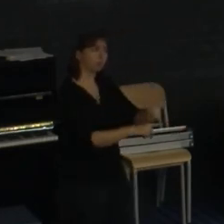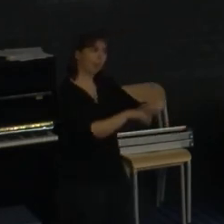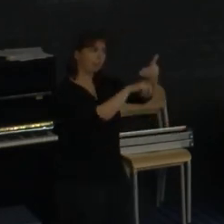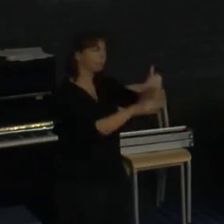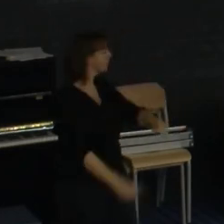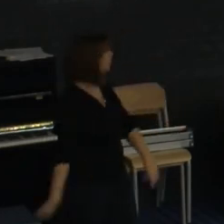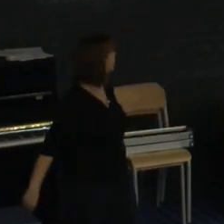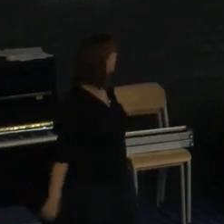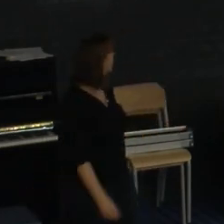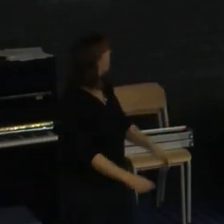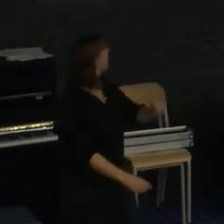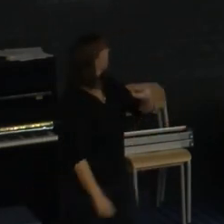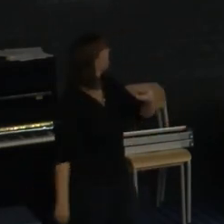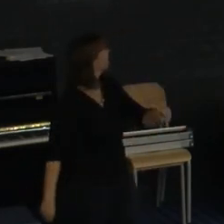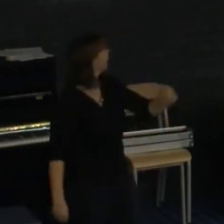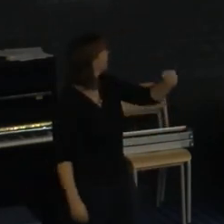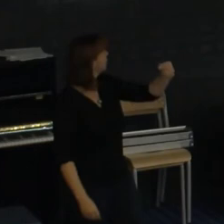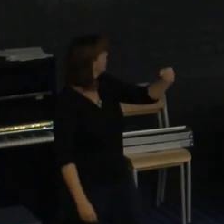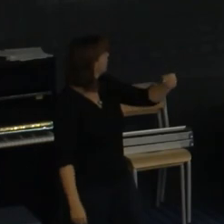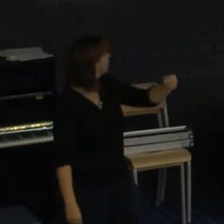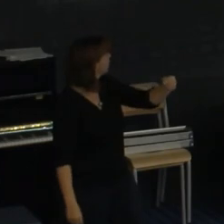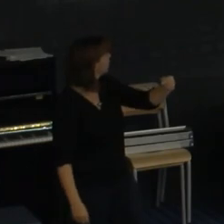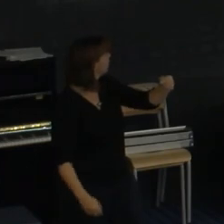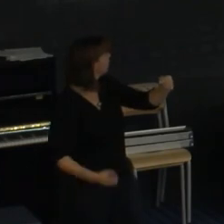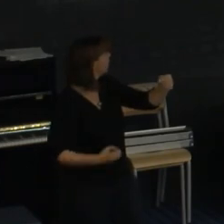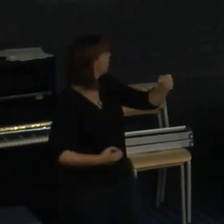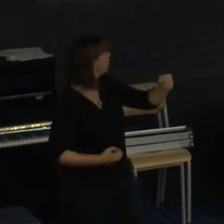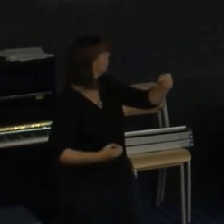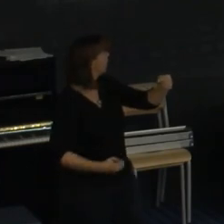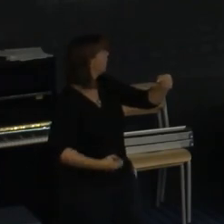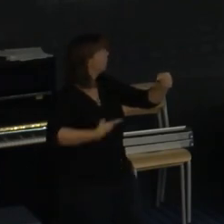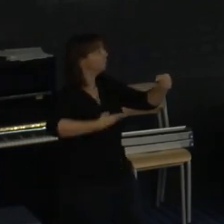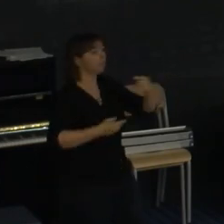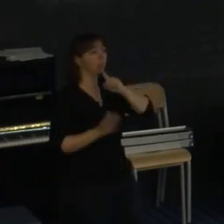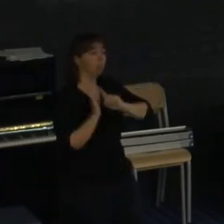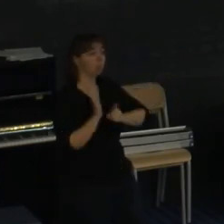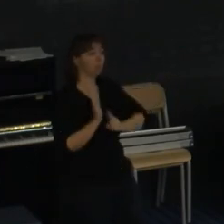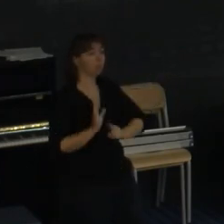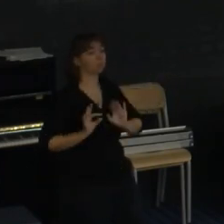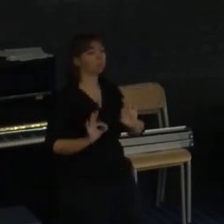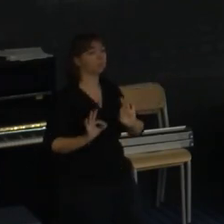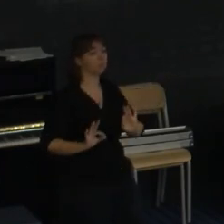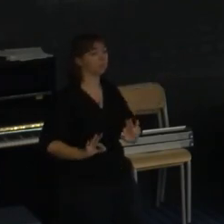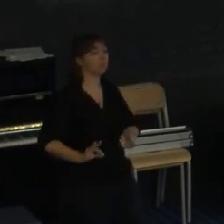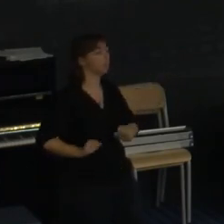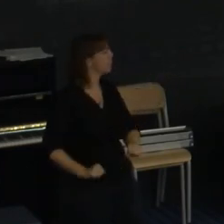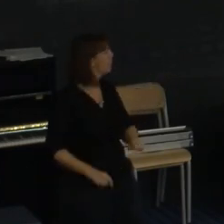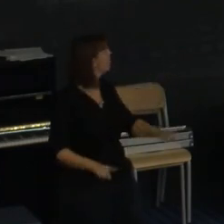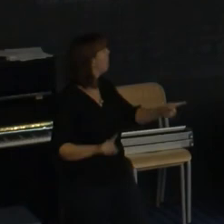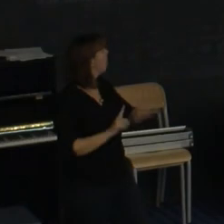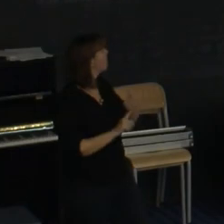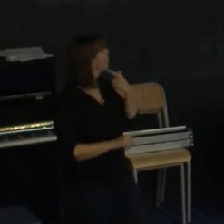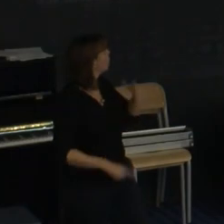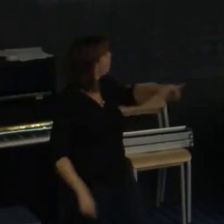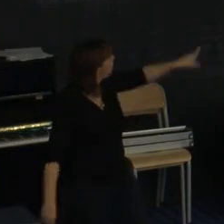il va me montrer un prompt sur lequel je vais pouvoir commencer à taper mes commandes. Chose très importante à regarder, c'est simplement tous